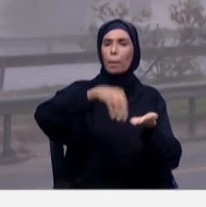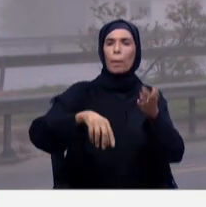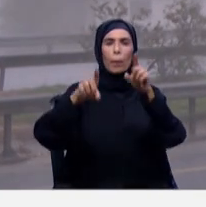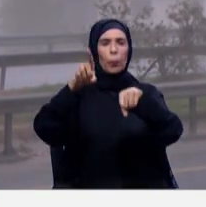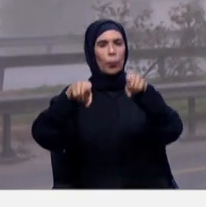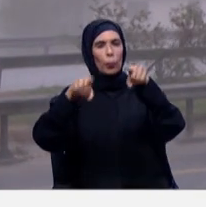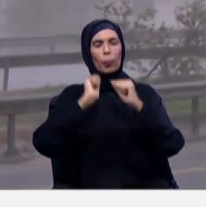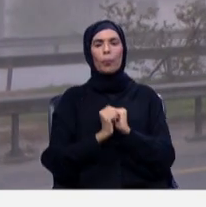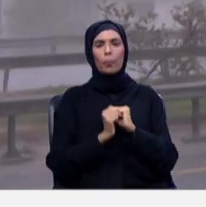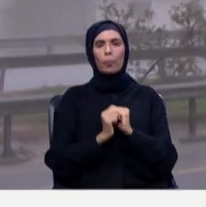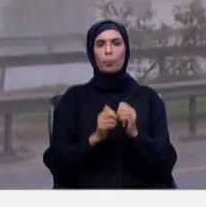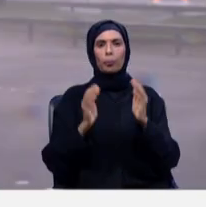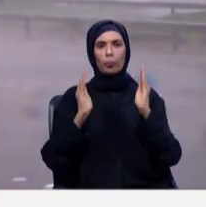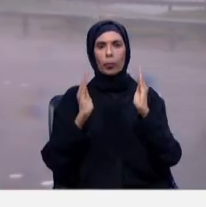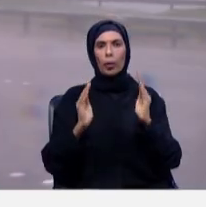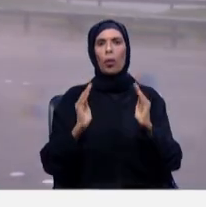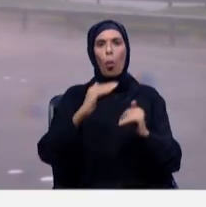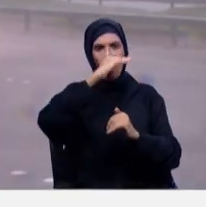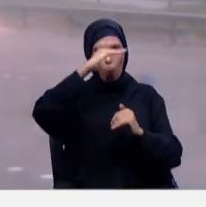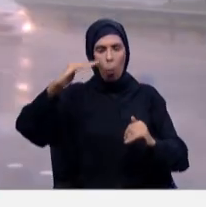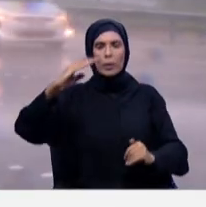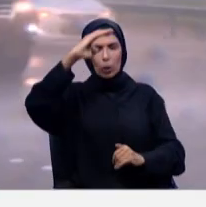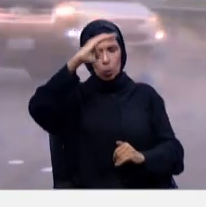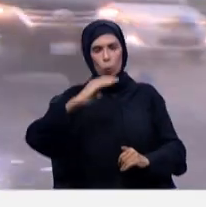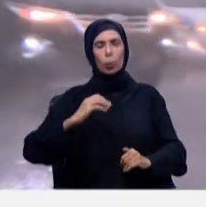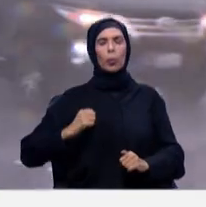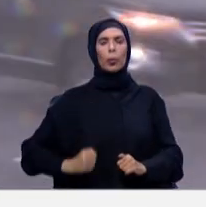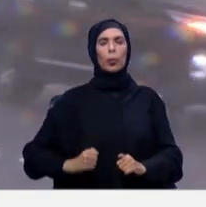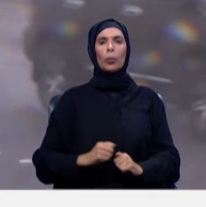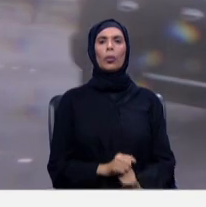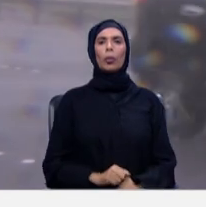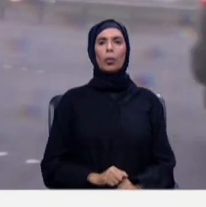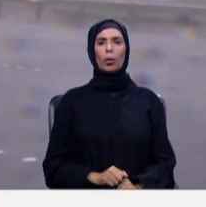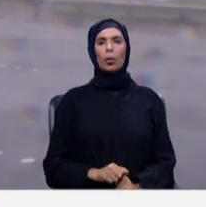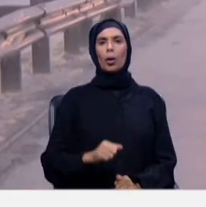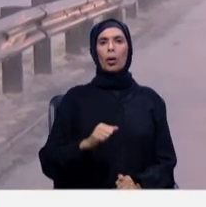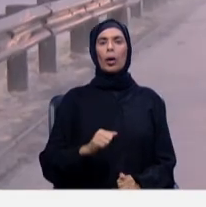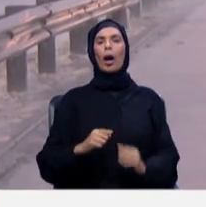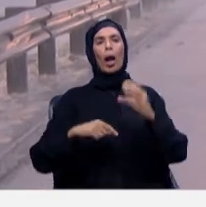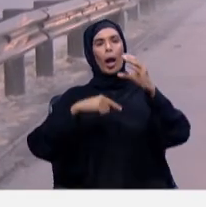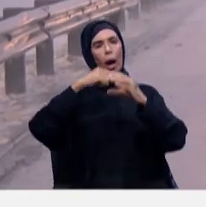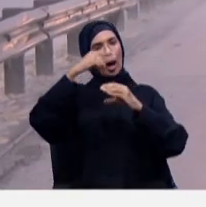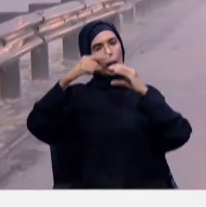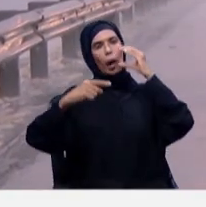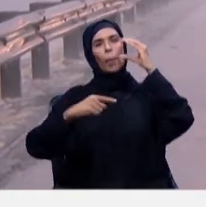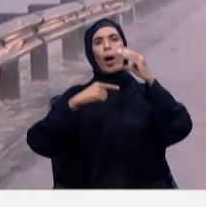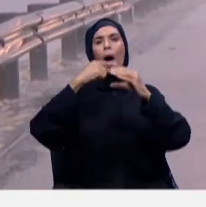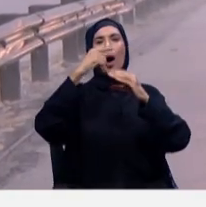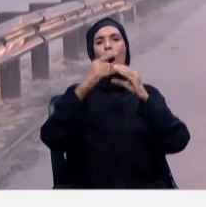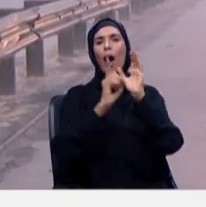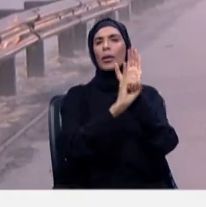طبعا تركيز الأمطار في وسط وجنوب المملكة. وحسب صور الأغمار ورادار الطقس